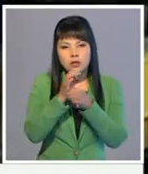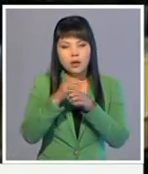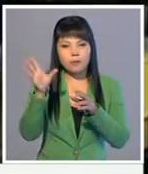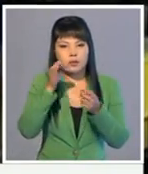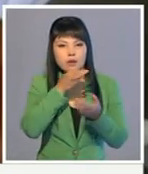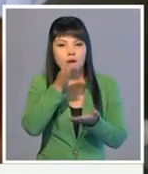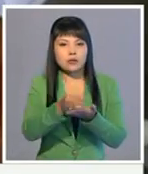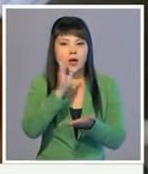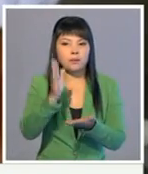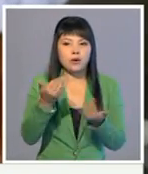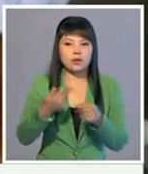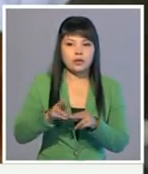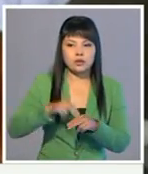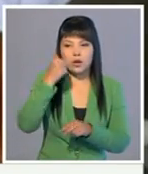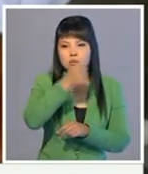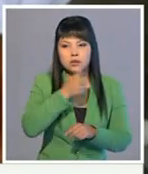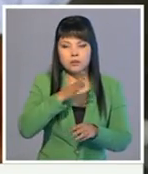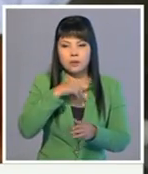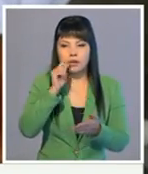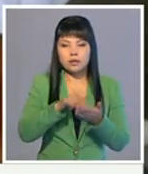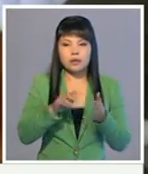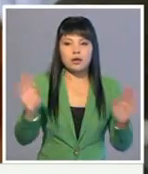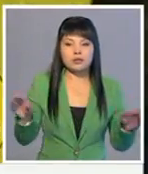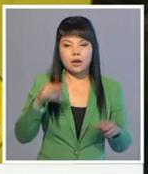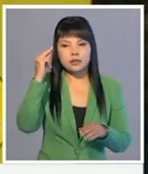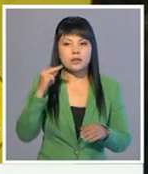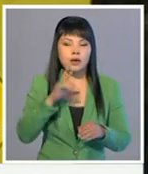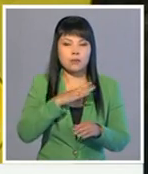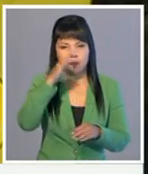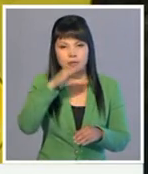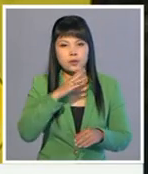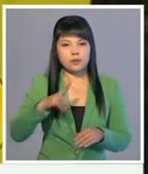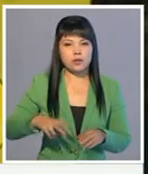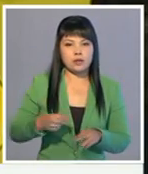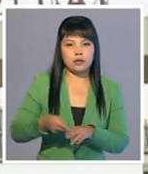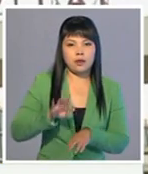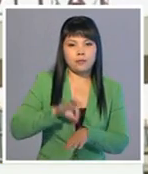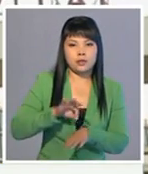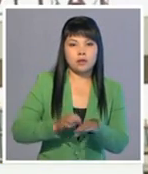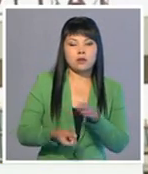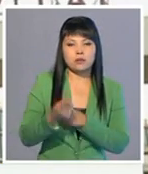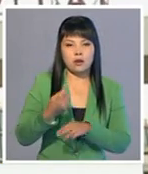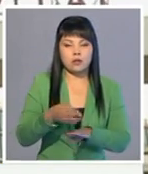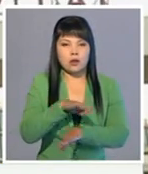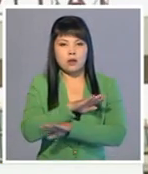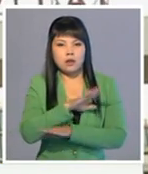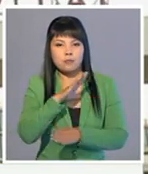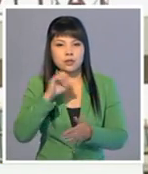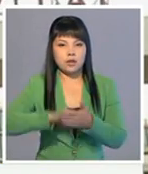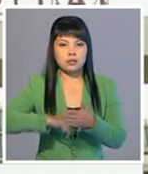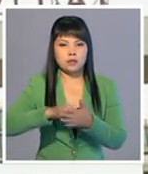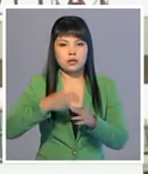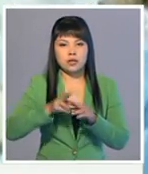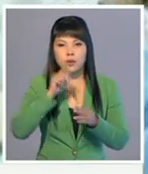жатыр. Бұған биылғы жылдың сәуірінде Қытайдың шығысында бір үйде тұрып жатқан әкесі мен қызының осы індеттен жан тапсыруы себеп болған. Алдымен